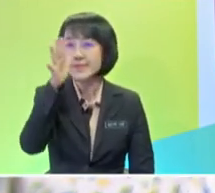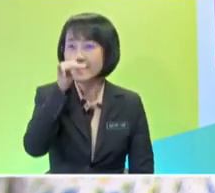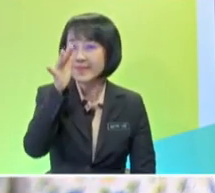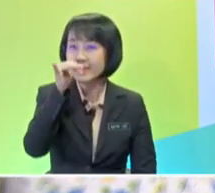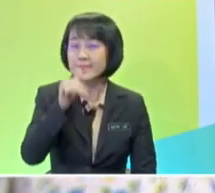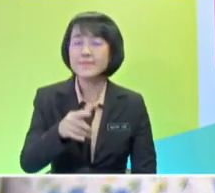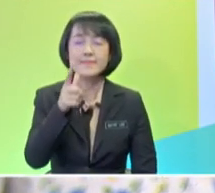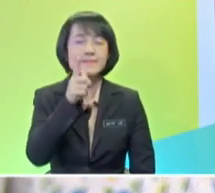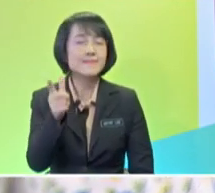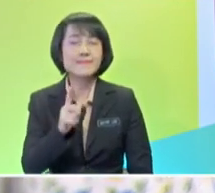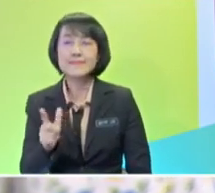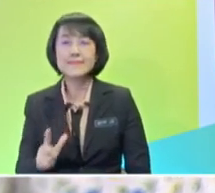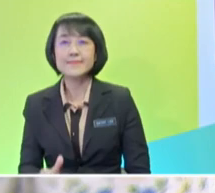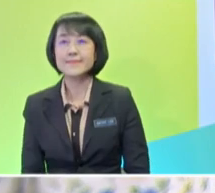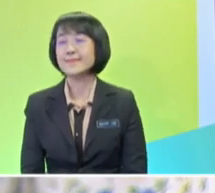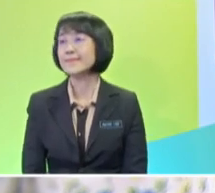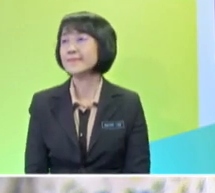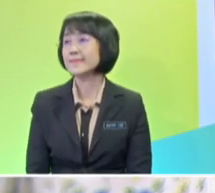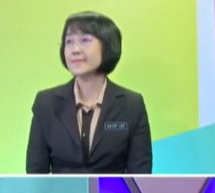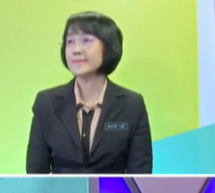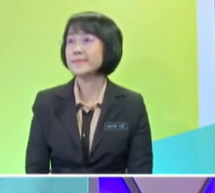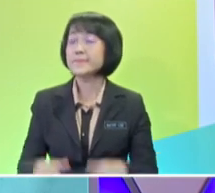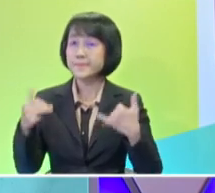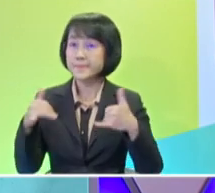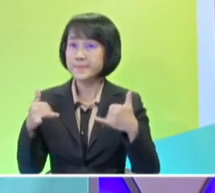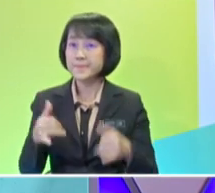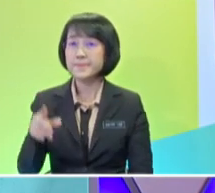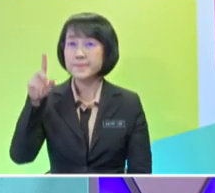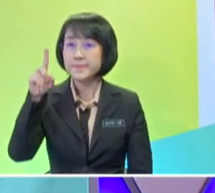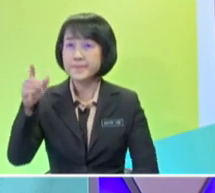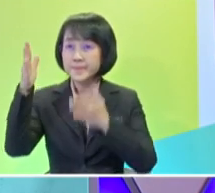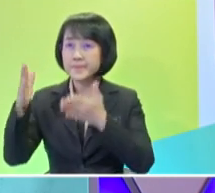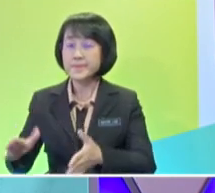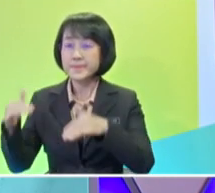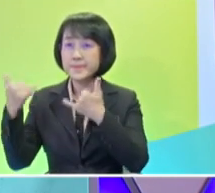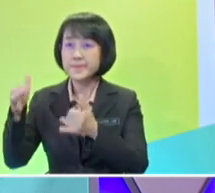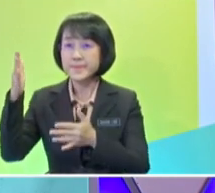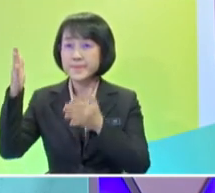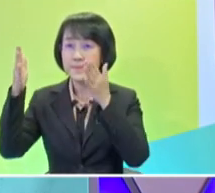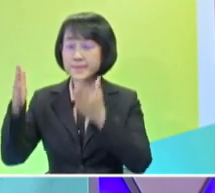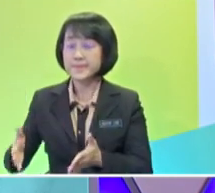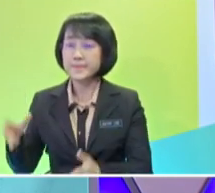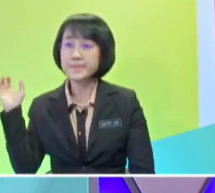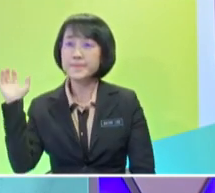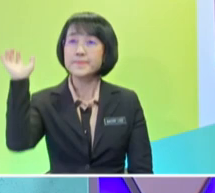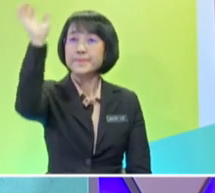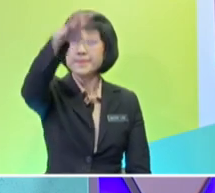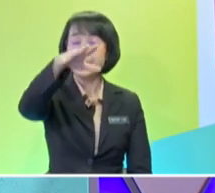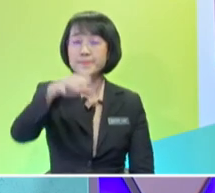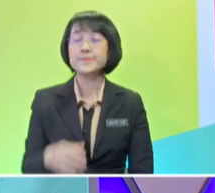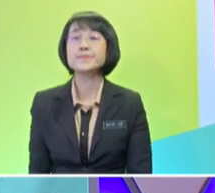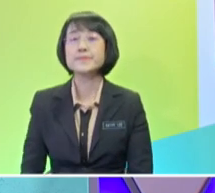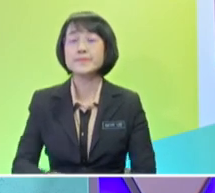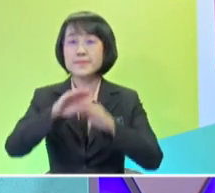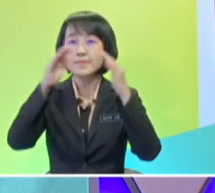sepak raga ini dan pemain ini memerlukan seorang pemain melambung ke arah pemain-pemain yang lain dan kemudian adalah ini akan